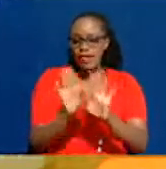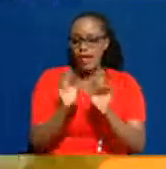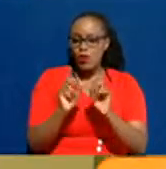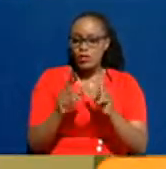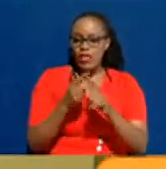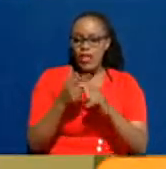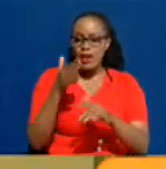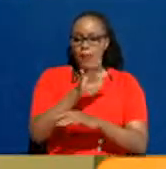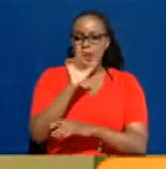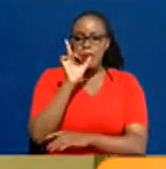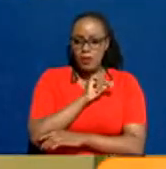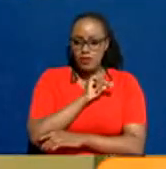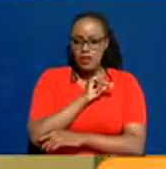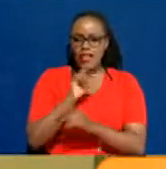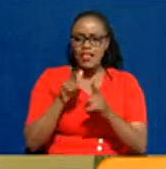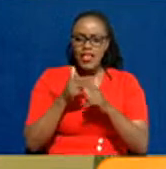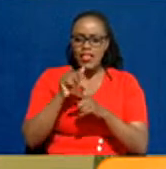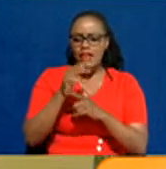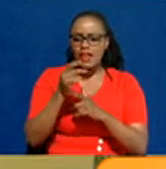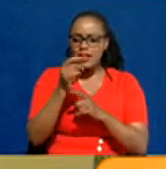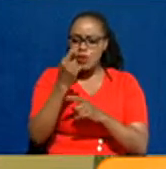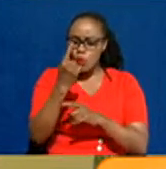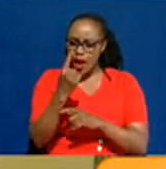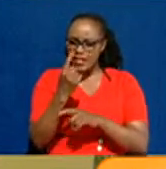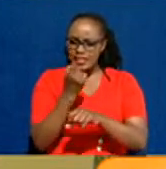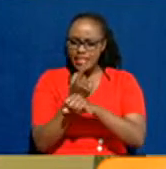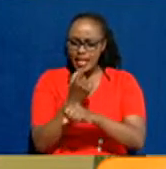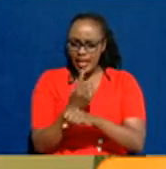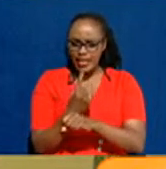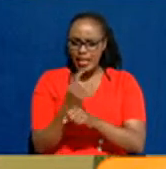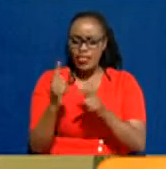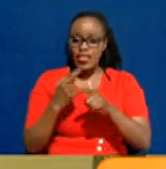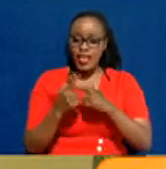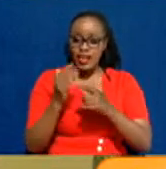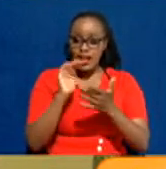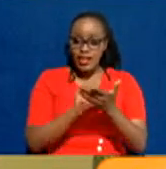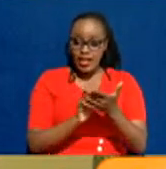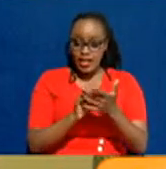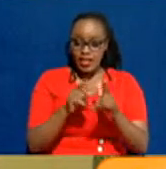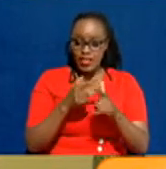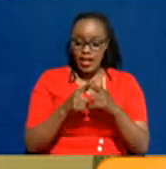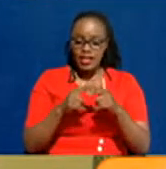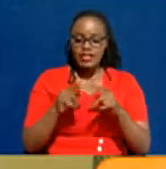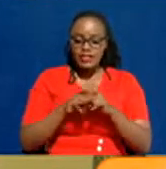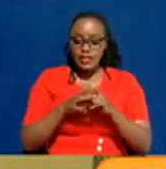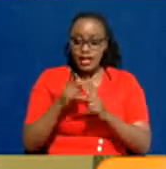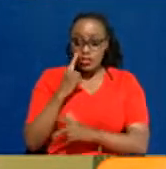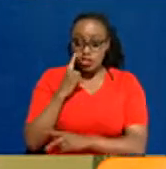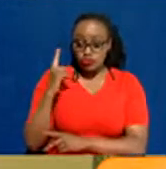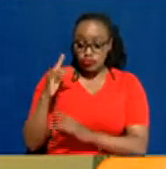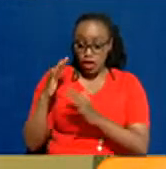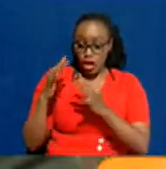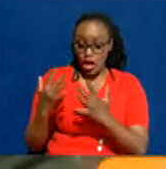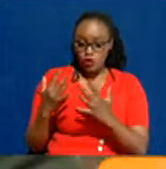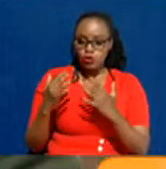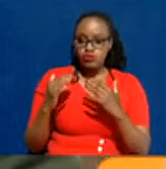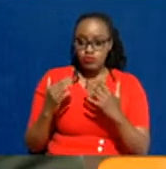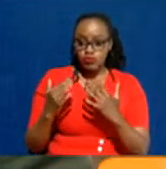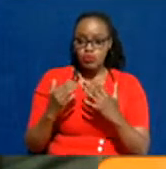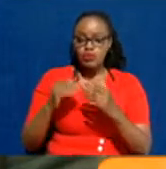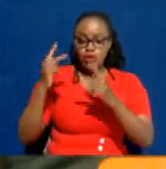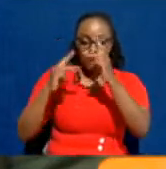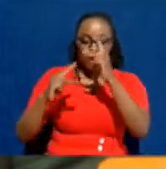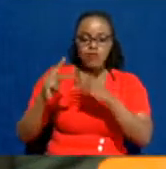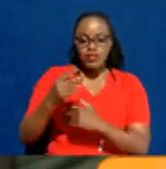it back within 1 second. And then it just went like this. And that's it.